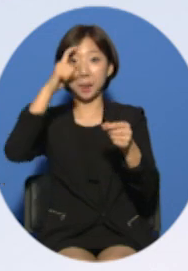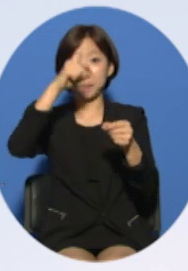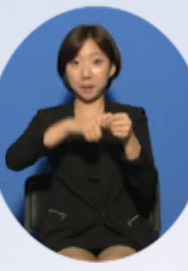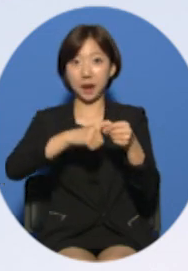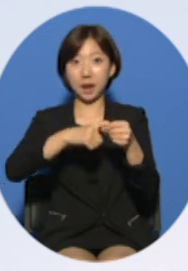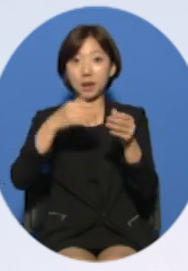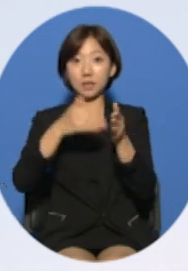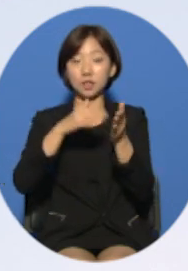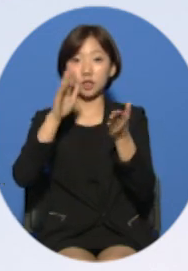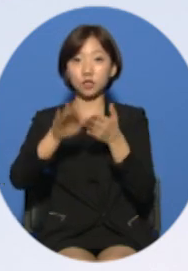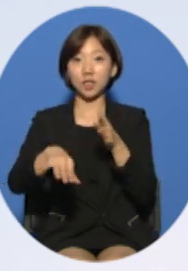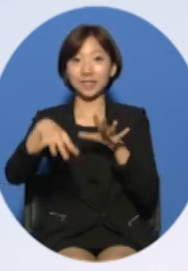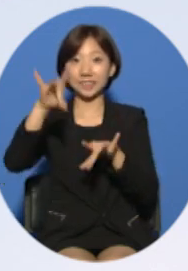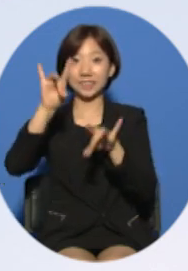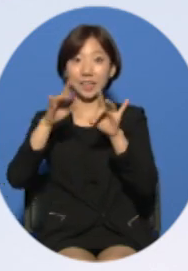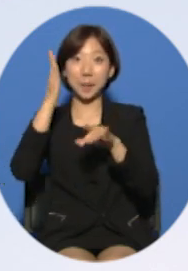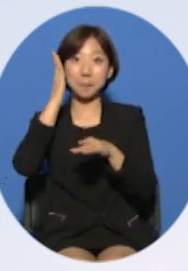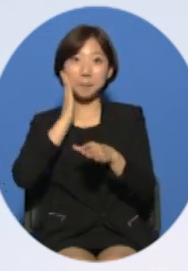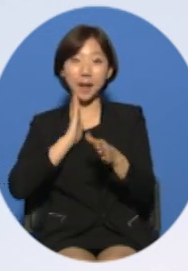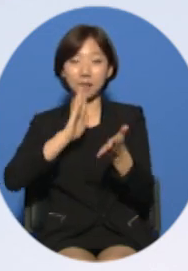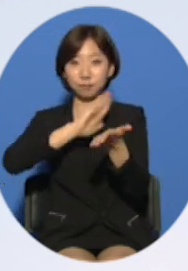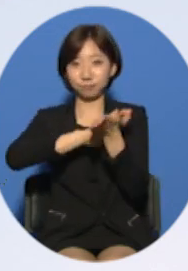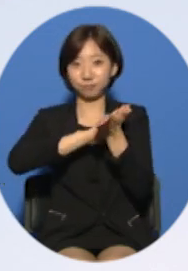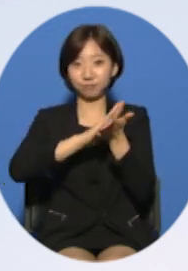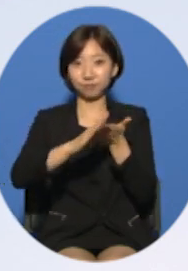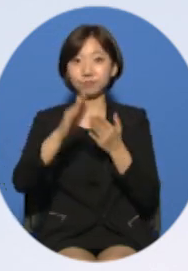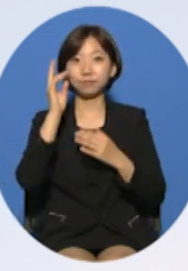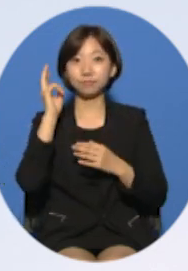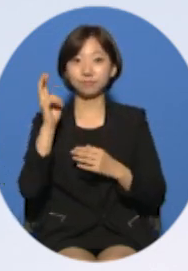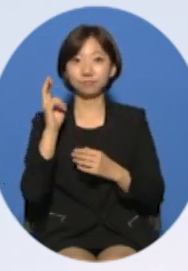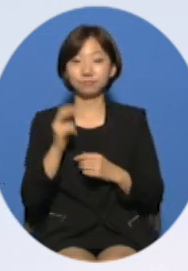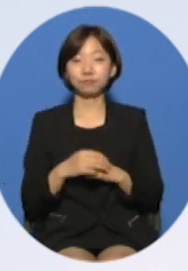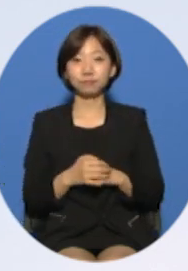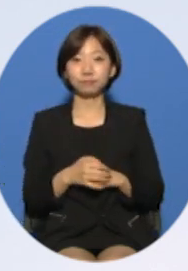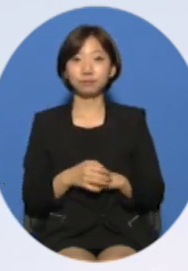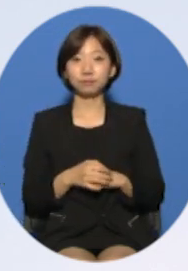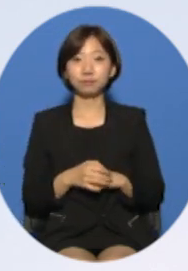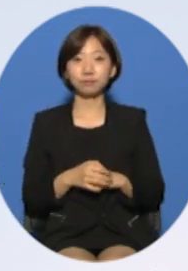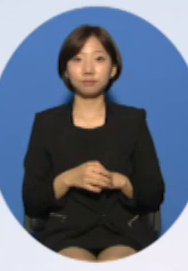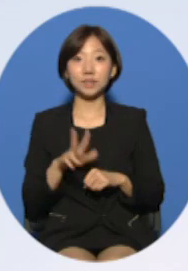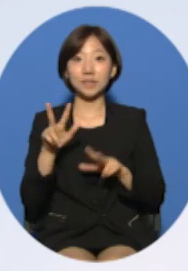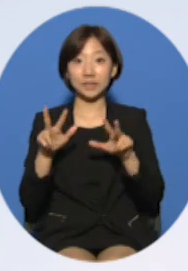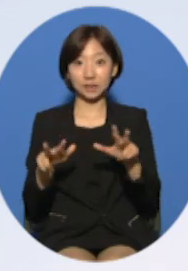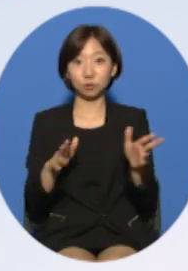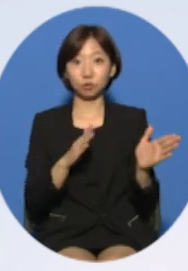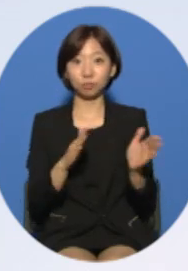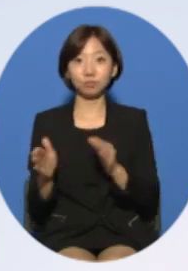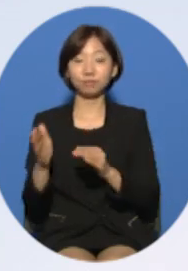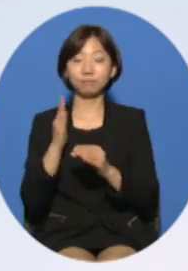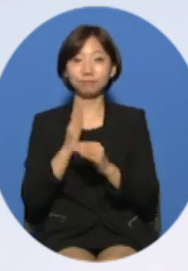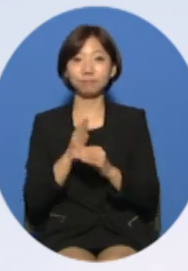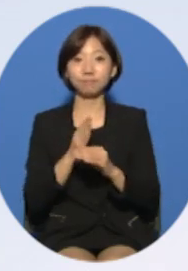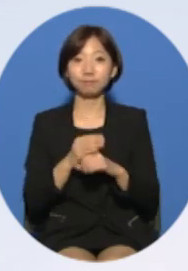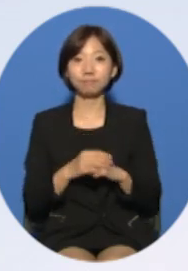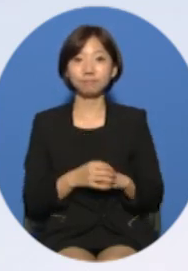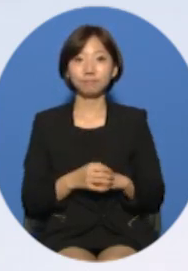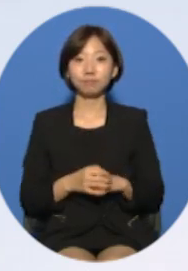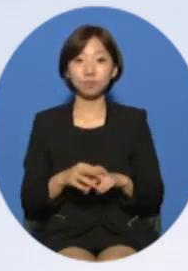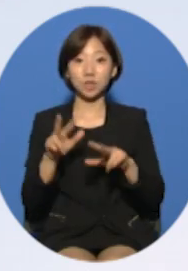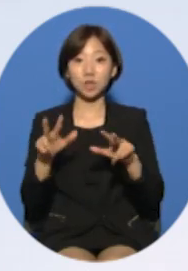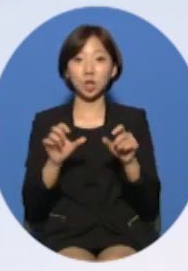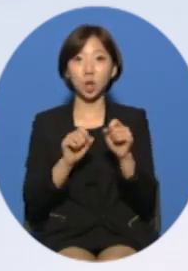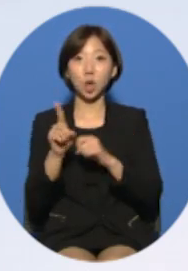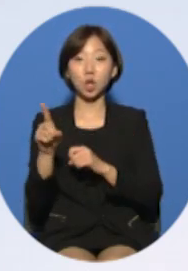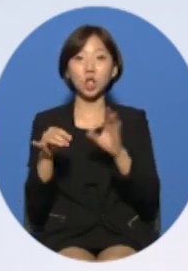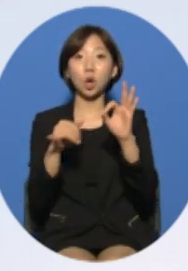봉인 특수 봉인지를 이제 붙일 것 같아요. 네. 그래서 지금 예, 지금 그런 준비를 지금 하고 있는 것 같습니다. 그렇죠. 지금 거의